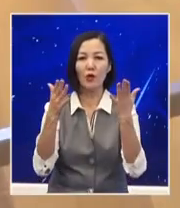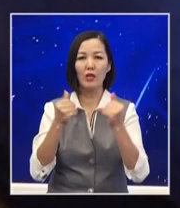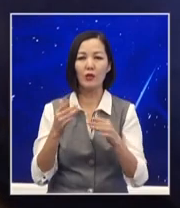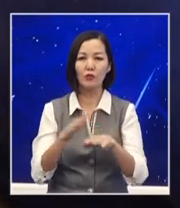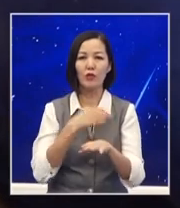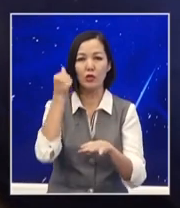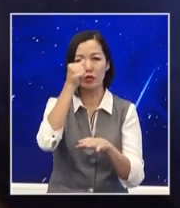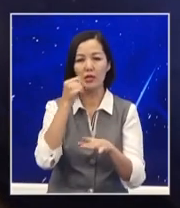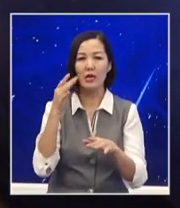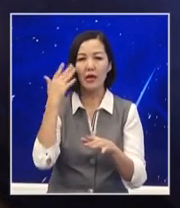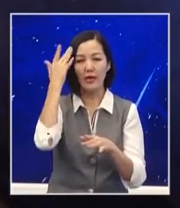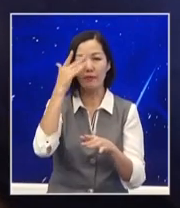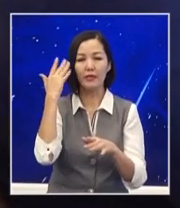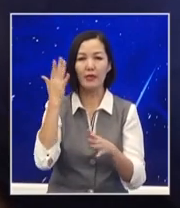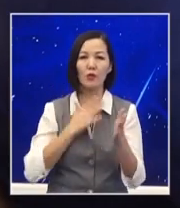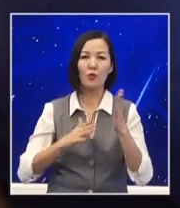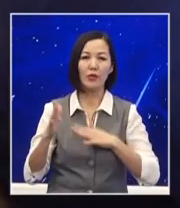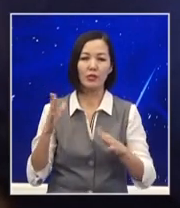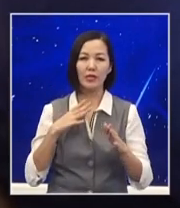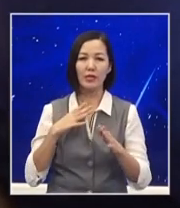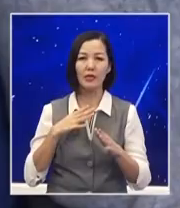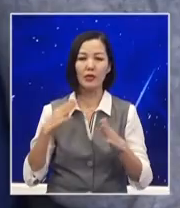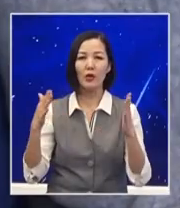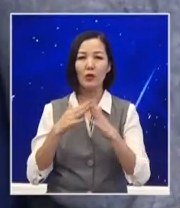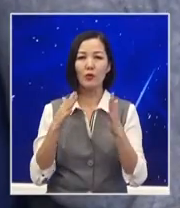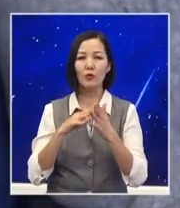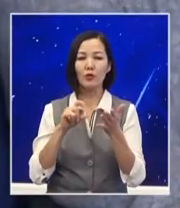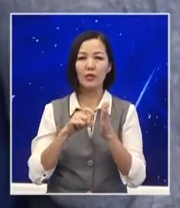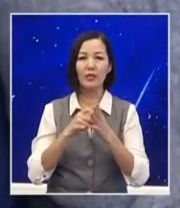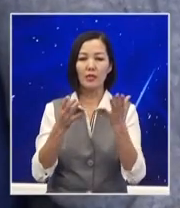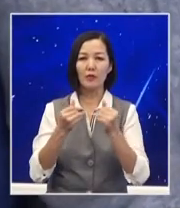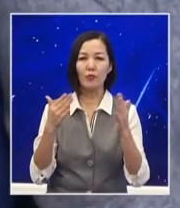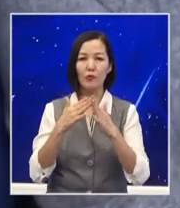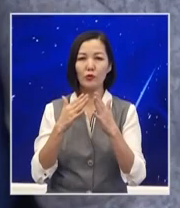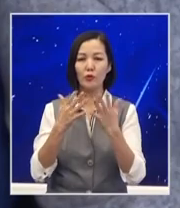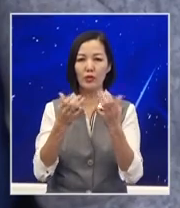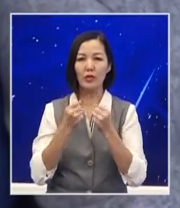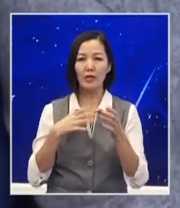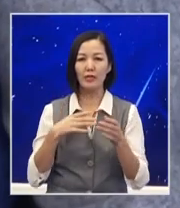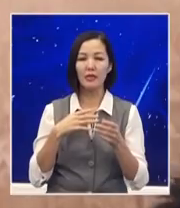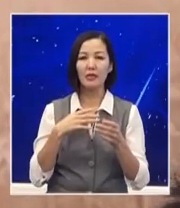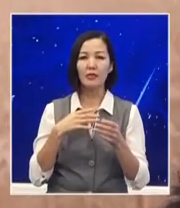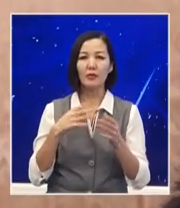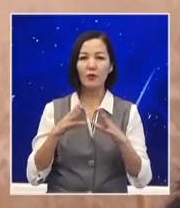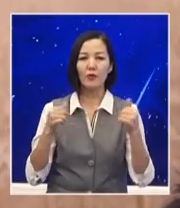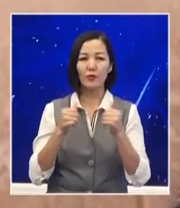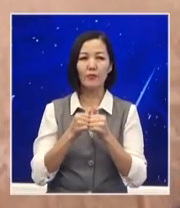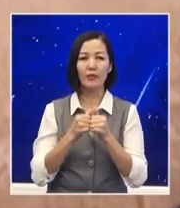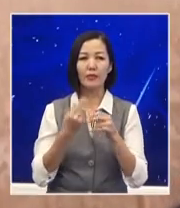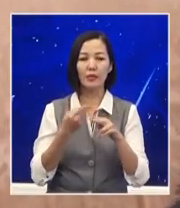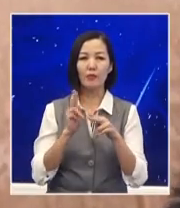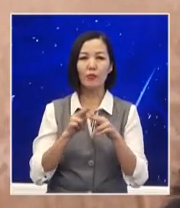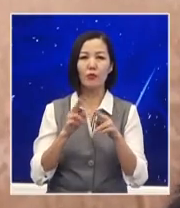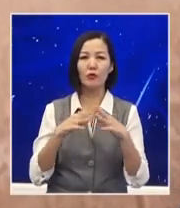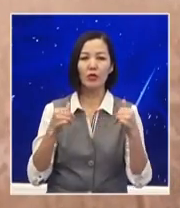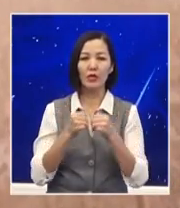жыл армандаған әр жан қуанышқа кенелді. Пәтер кілтін алып өз үйлеріне кірді. Солардың бірі Ахметченовтар отбасы. Бұл шаңырақ 10